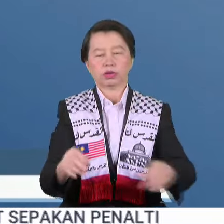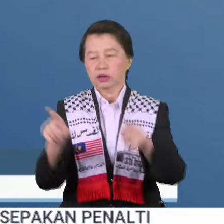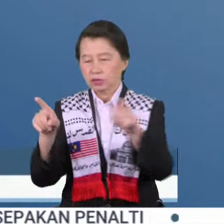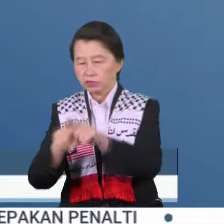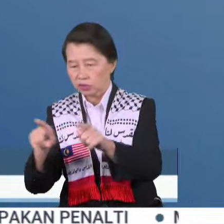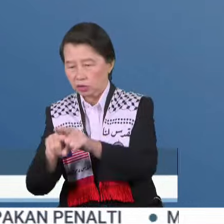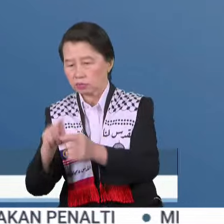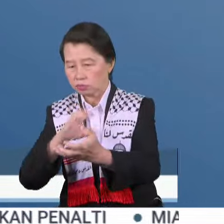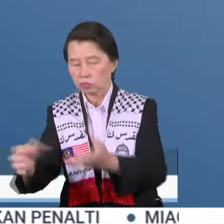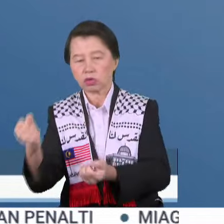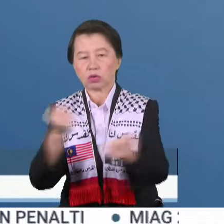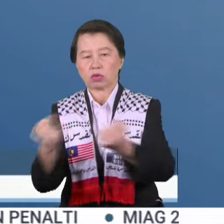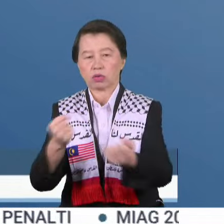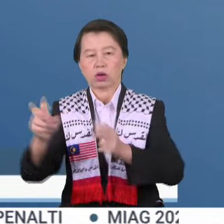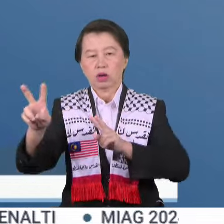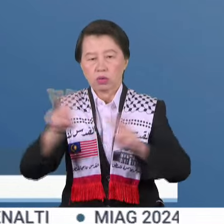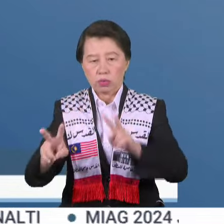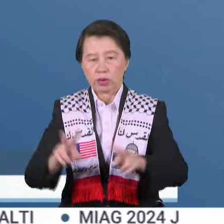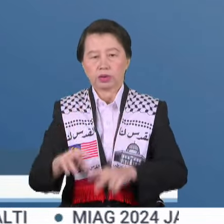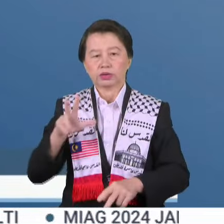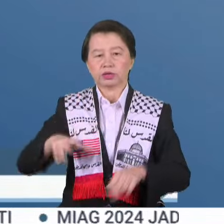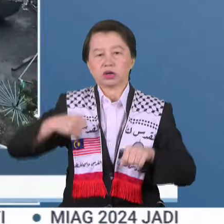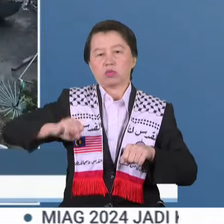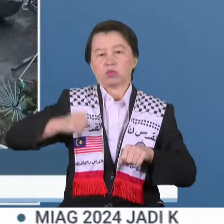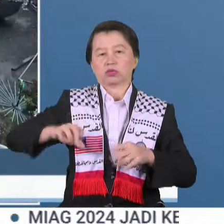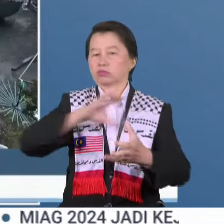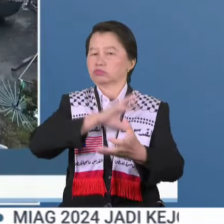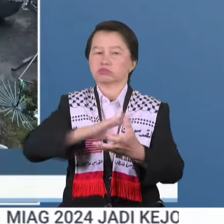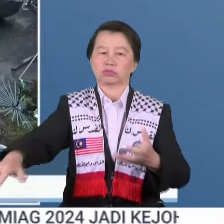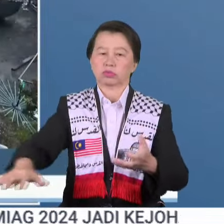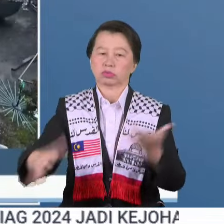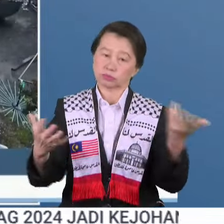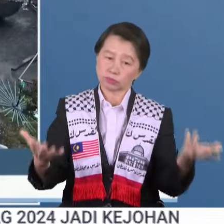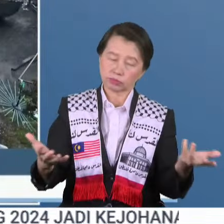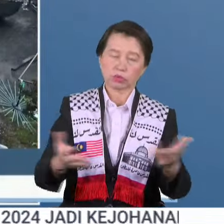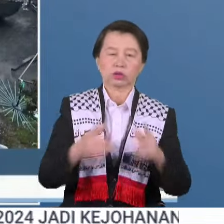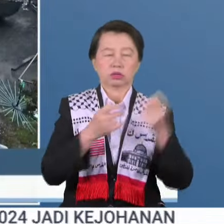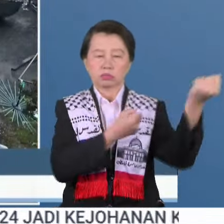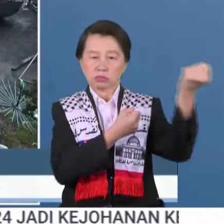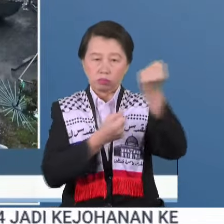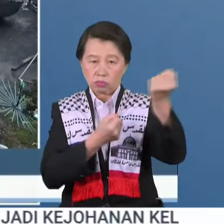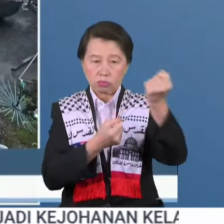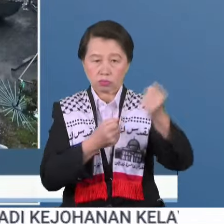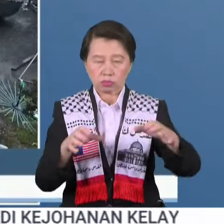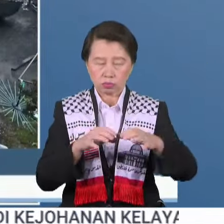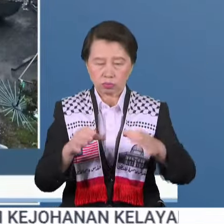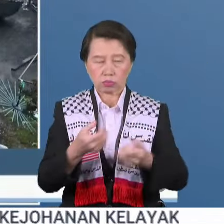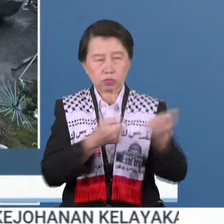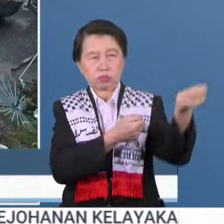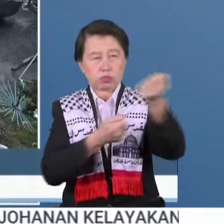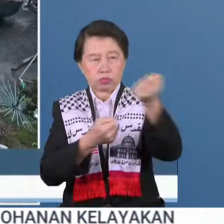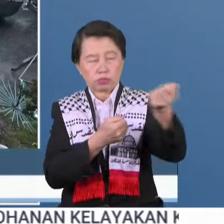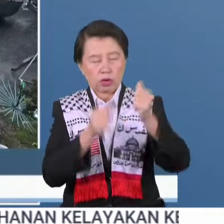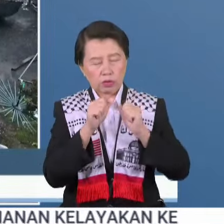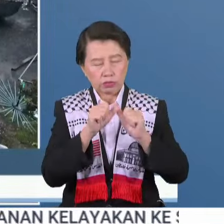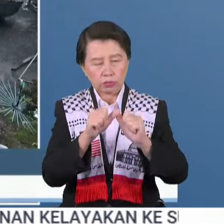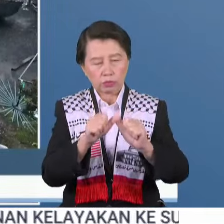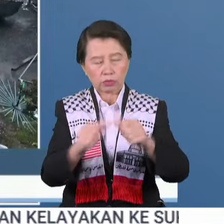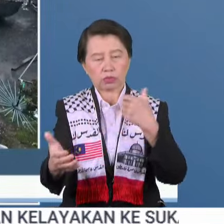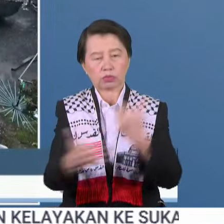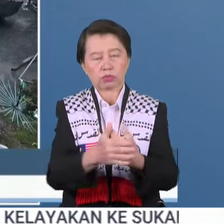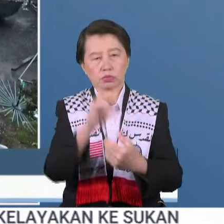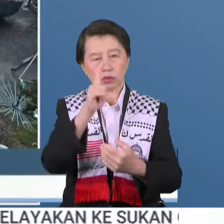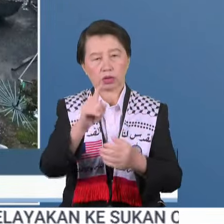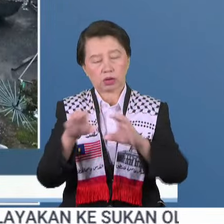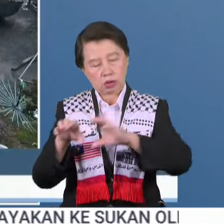tersebut adalah sebuah kereta Van dan tiga buah motosikal katanya pihak Bomba membuat pemadaman secara berterusan menggunakan satu